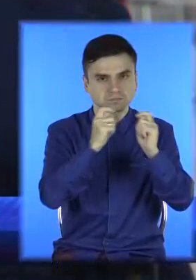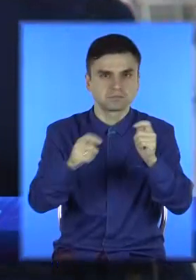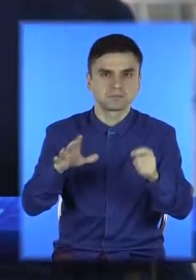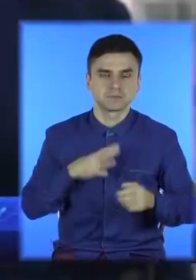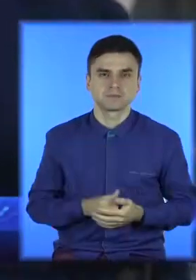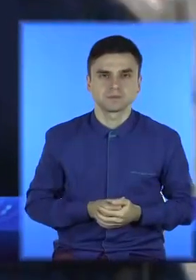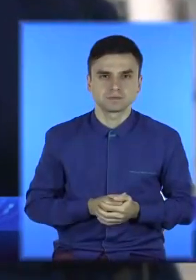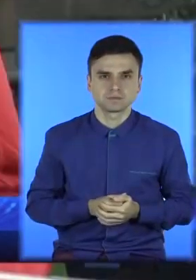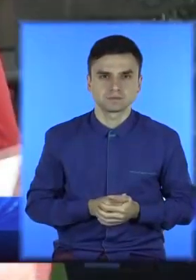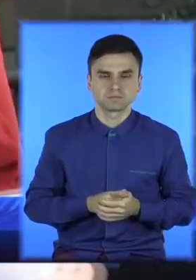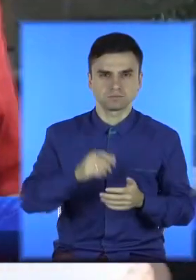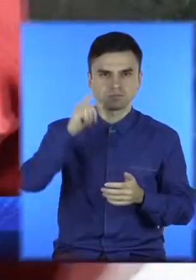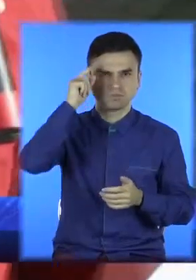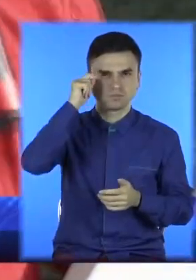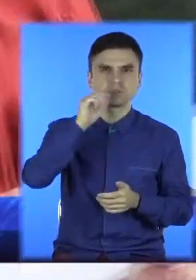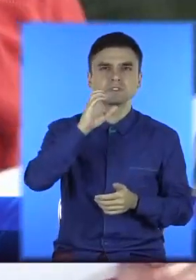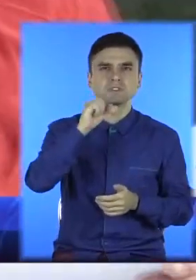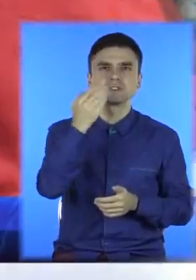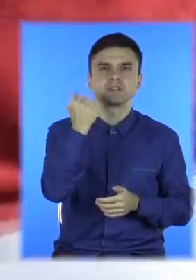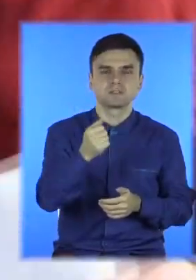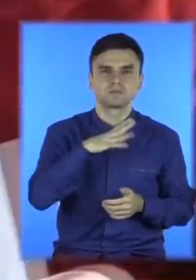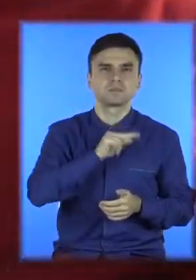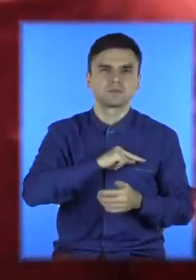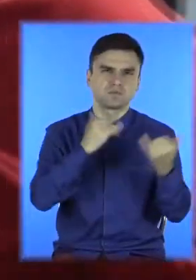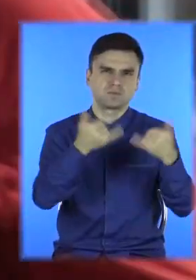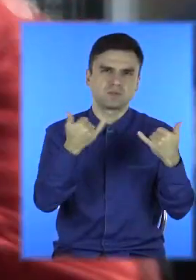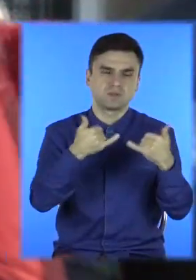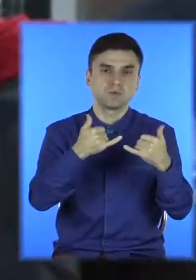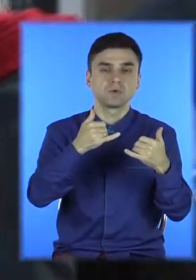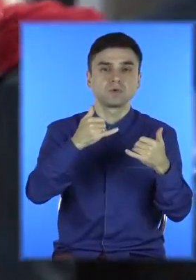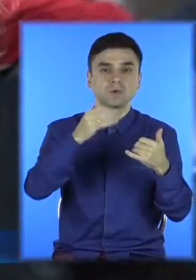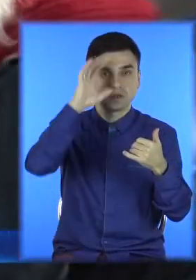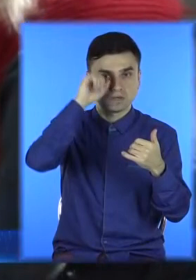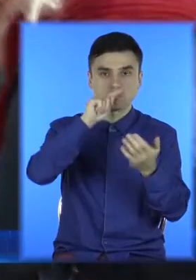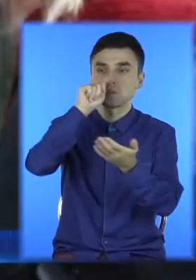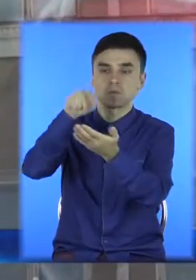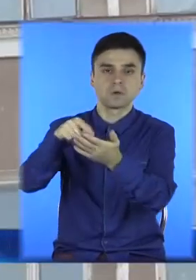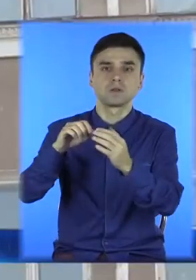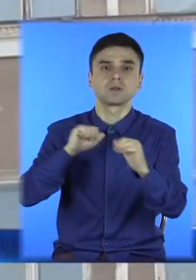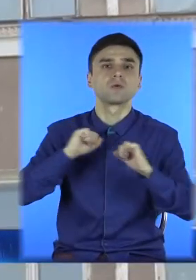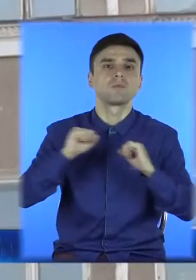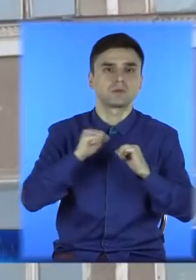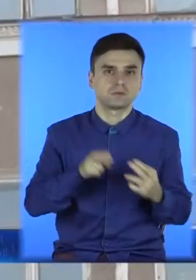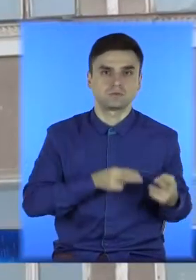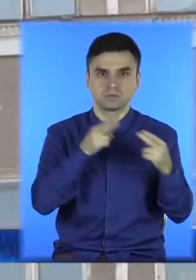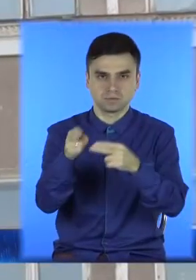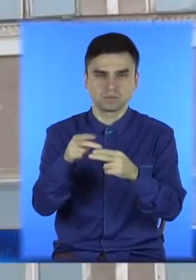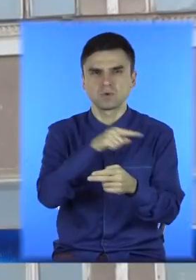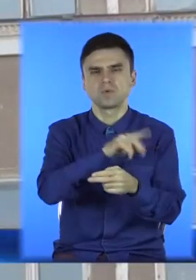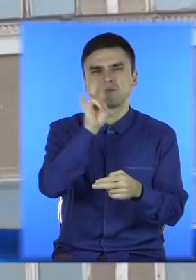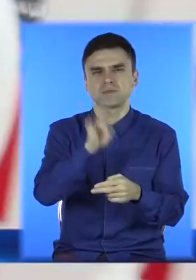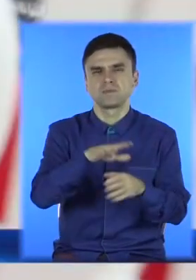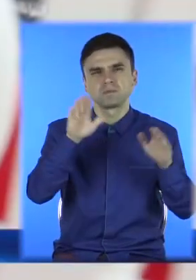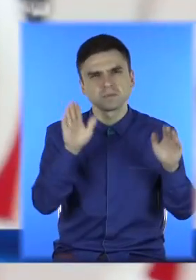приїхав за службовим відрядженням. Завжди в компаніях друзів співає пісні. Побачивши анонс караоке-змагання, залюбки приїхав до пам'ятника